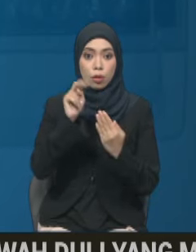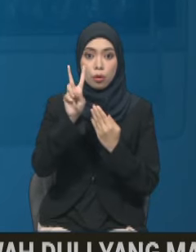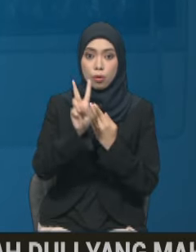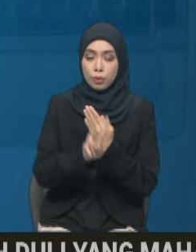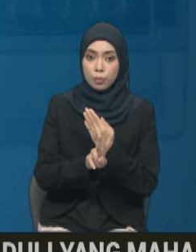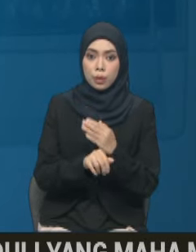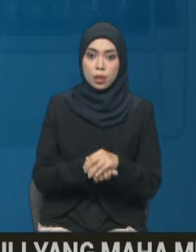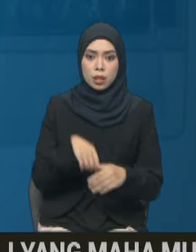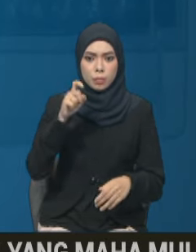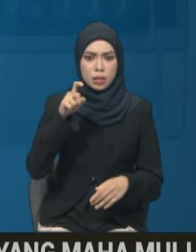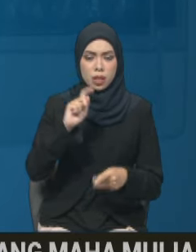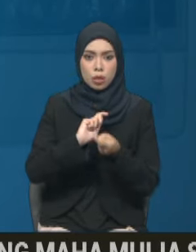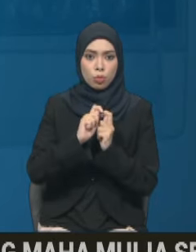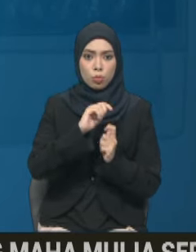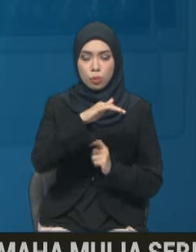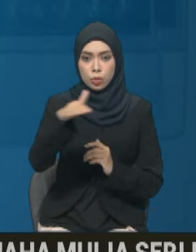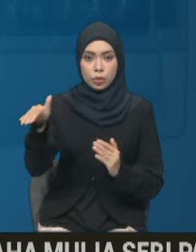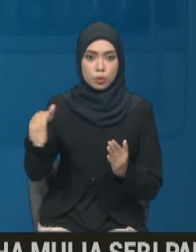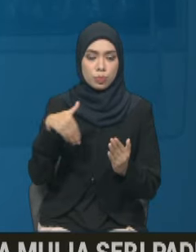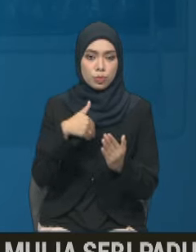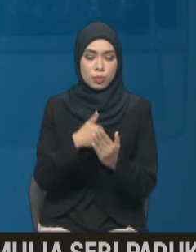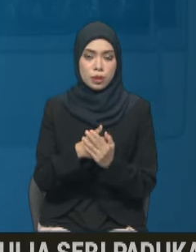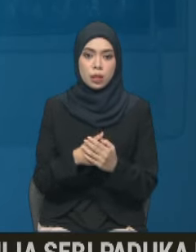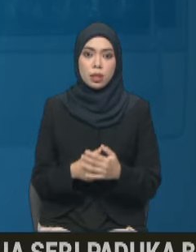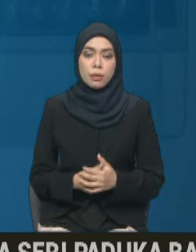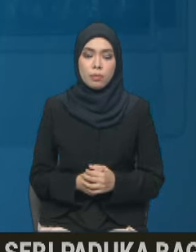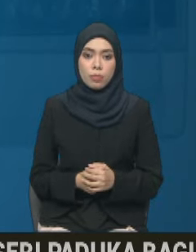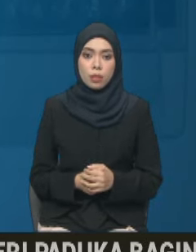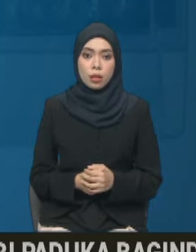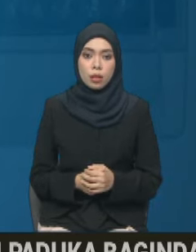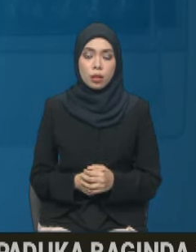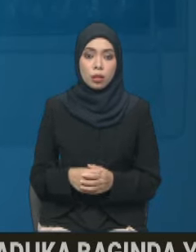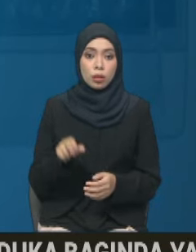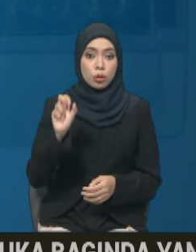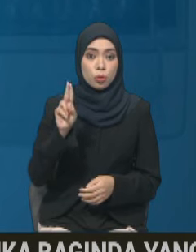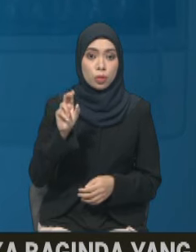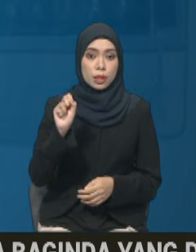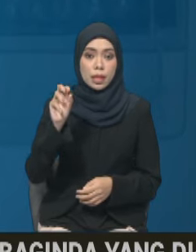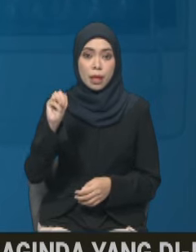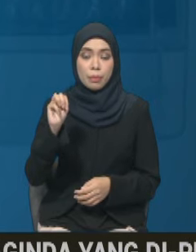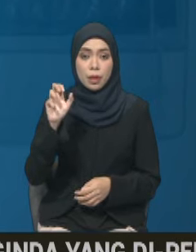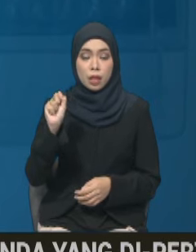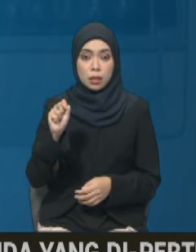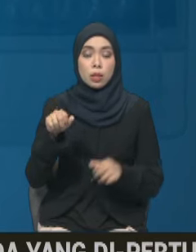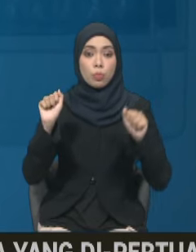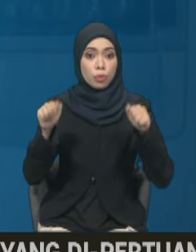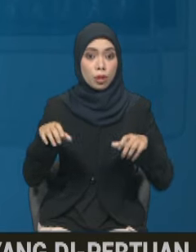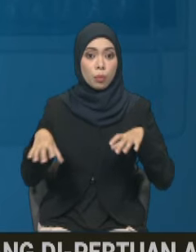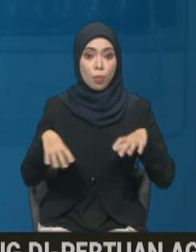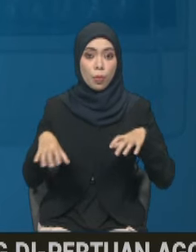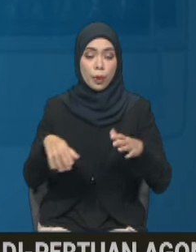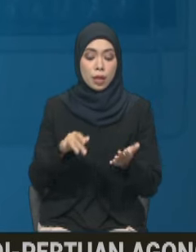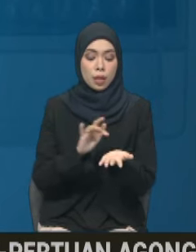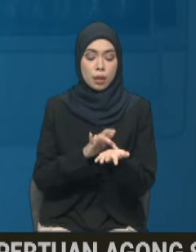ini. Sehubungan itu, pendaftaran untuk penukaran meter elektrik kepada meter USMS boleh dibuat secara dalam